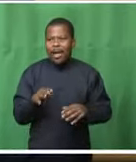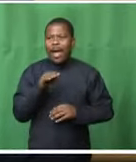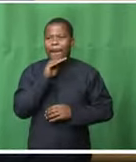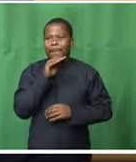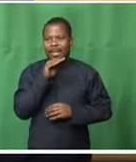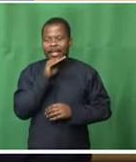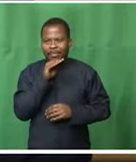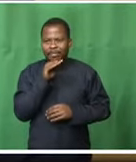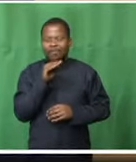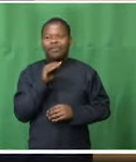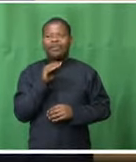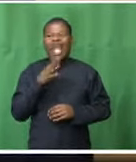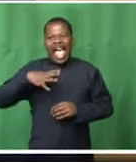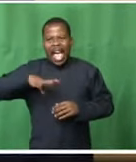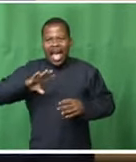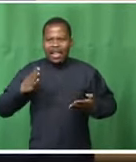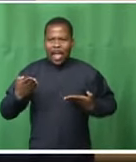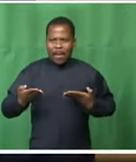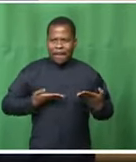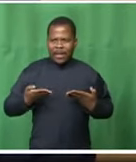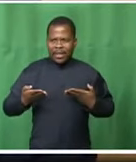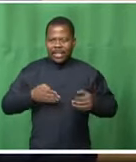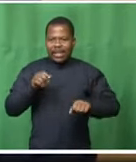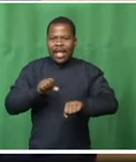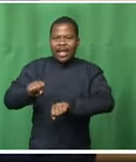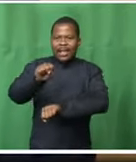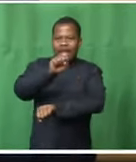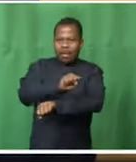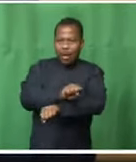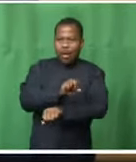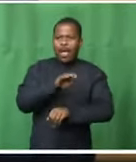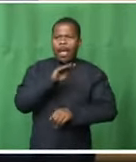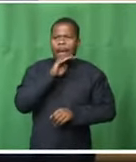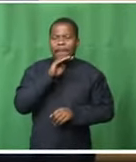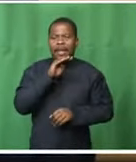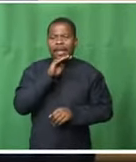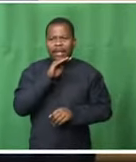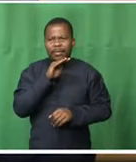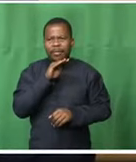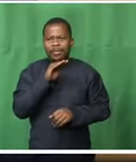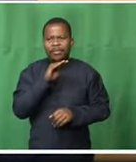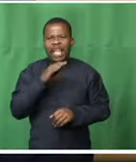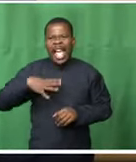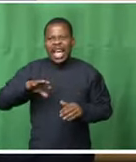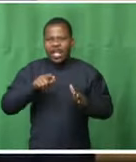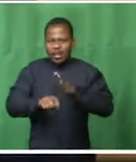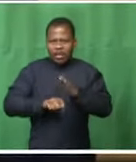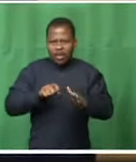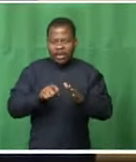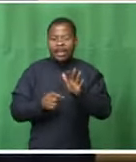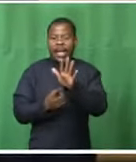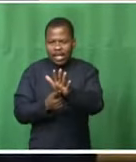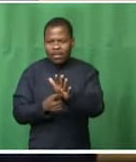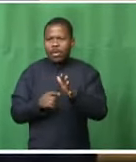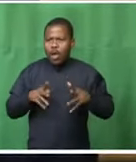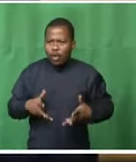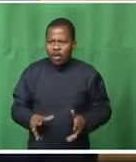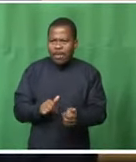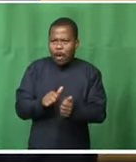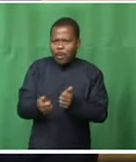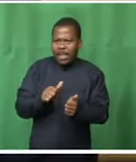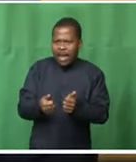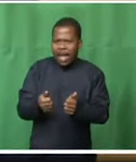ukuthi timbalwa tingabantu yaseSingapore letenta imisebenzi le kulima umbila in particular bo